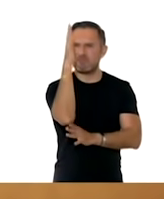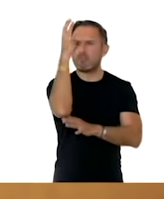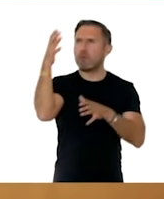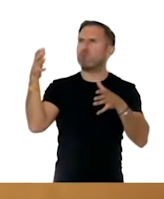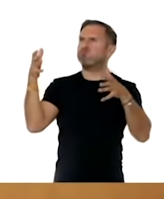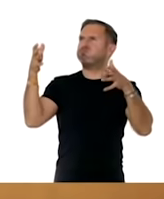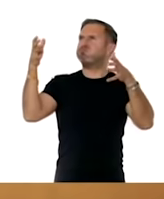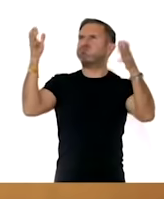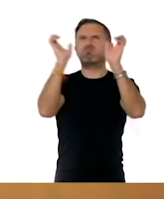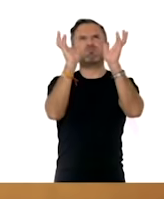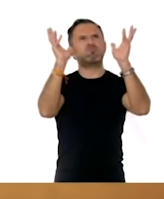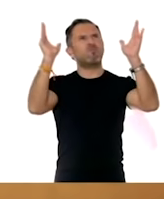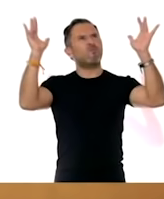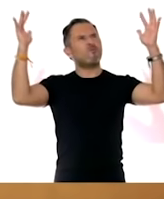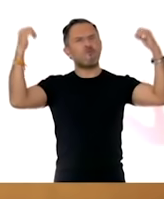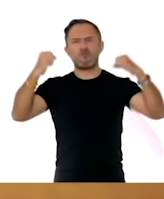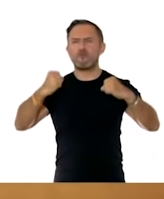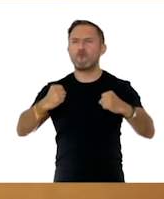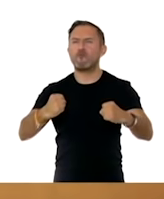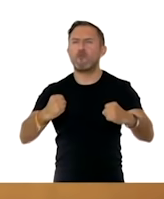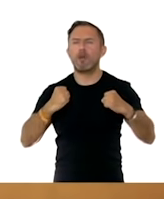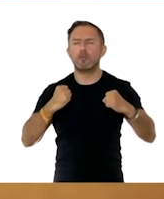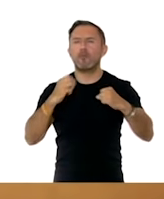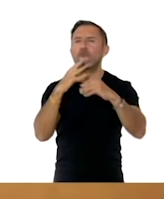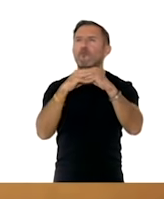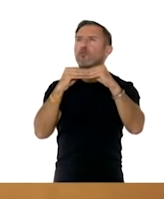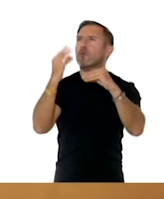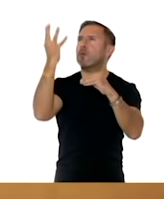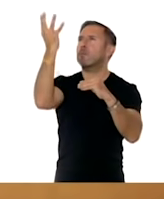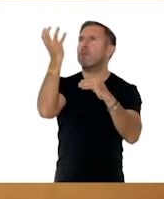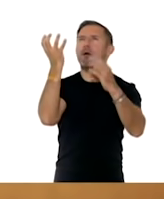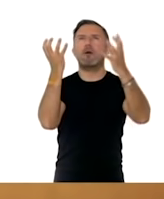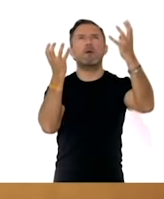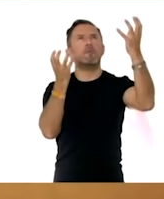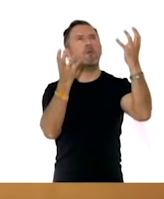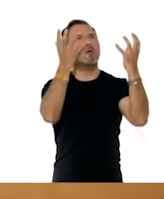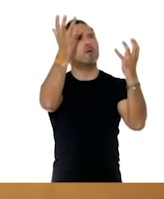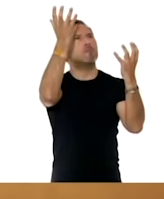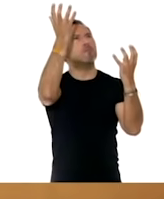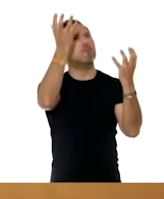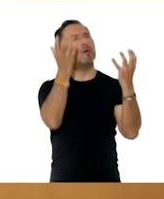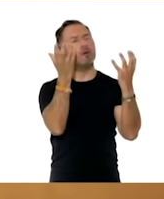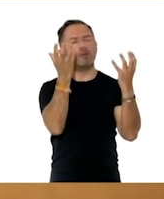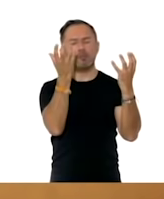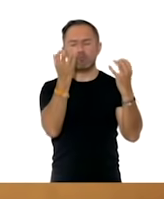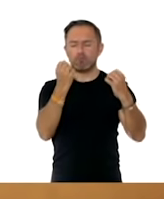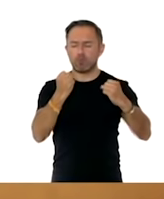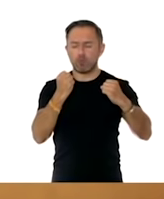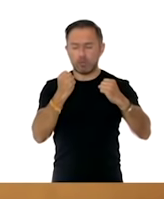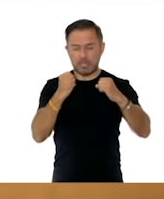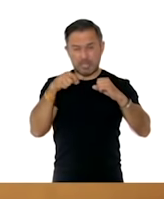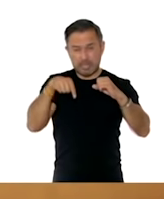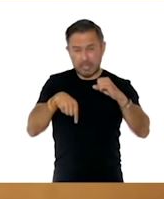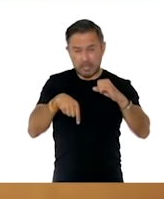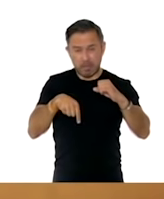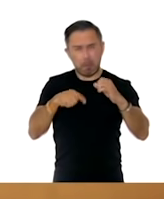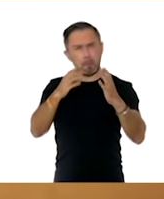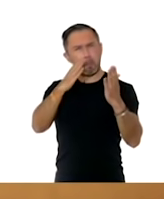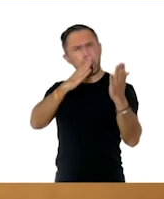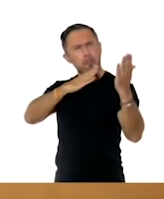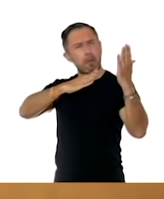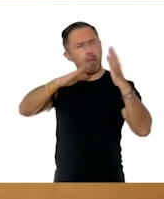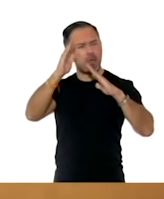mantats yanuyantal uyich, tumentukana hokol tanil, maili sihiki. Leolale,